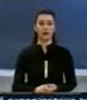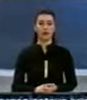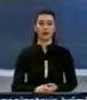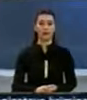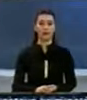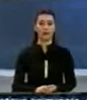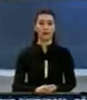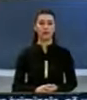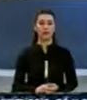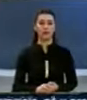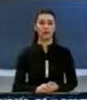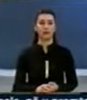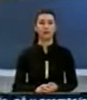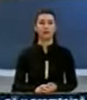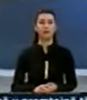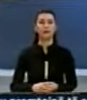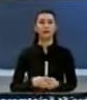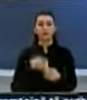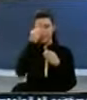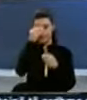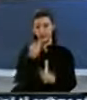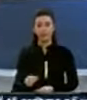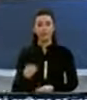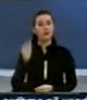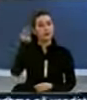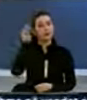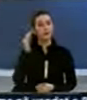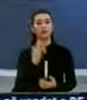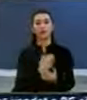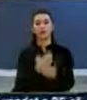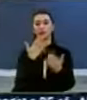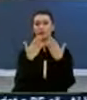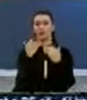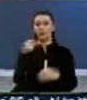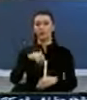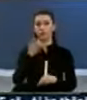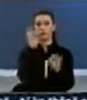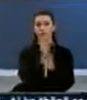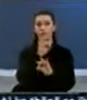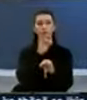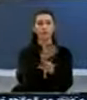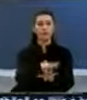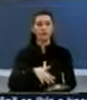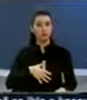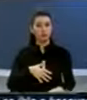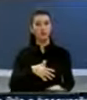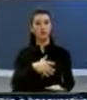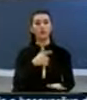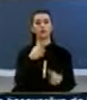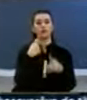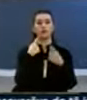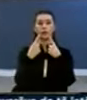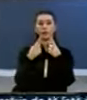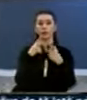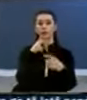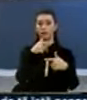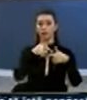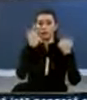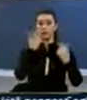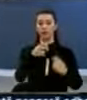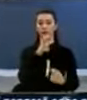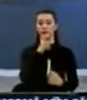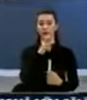Faleminderit, inderuar ministër, pas që në seancën e fundit nuk ishe informuar i mungonin shënime statistikore të cilat do të kishte siguruar në bazë